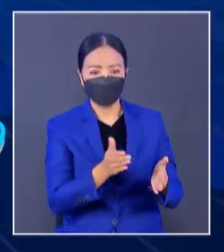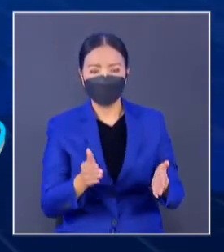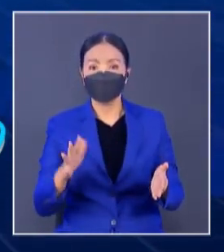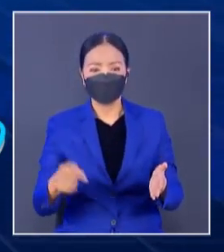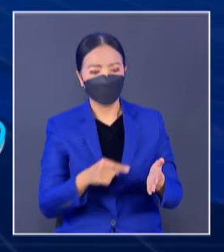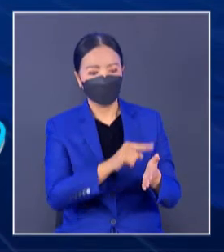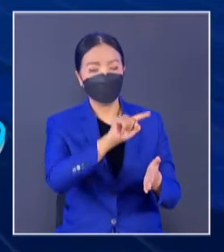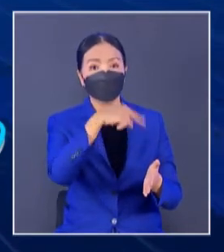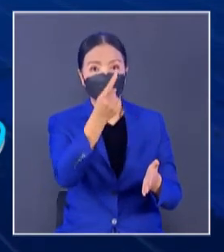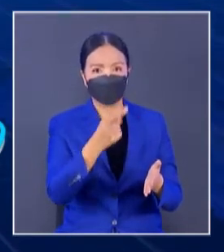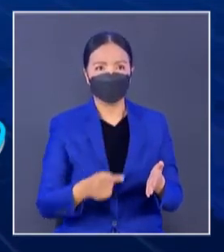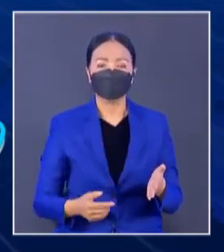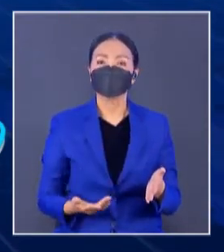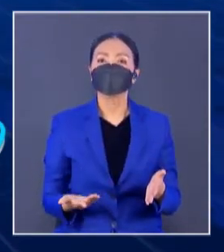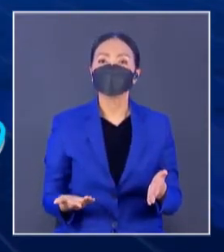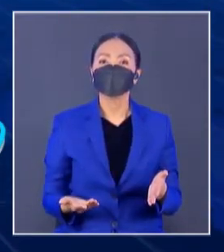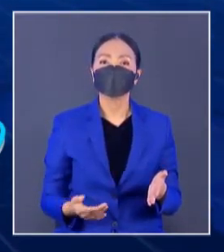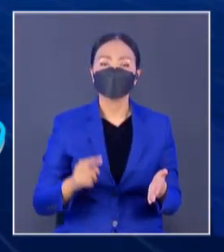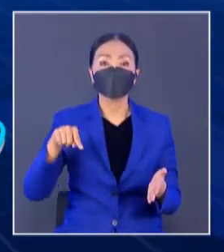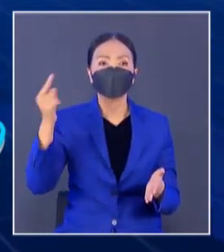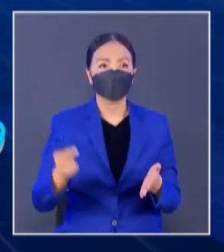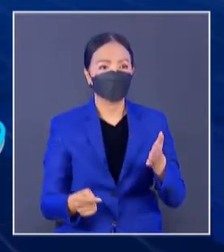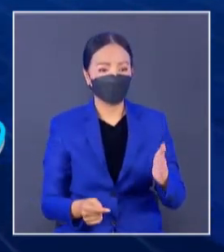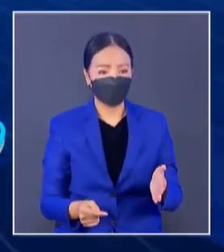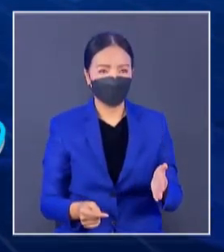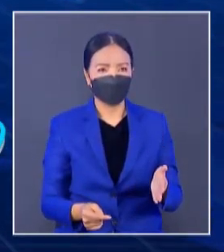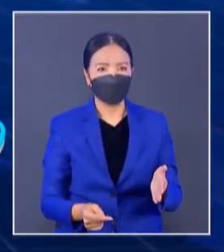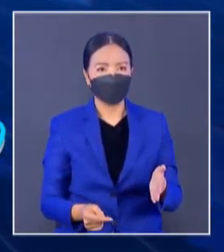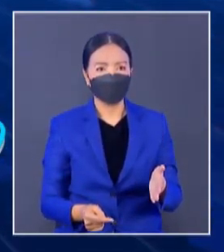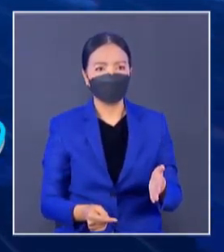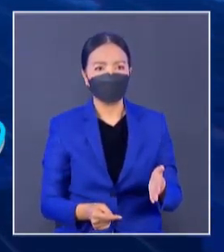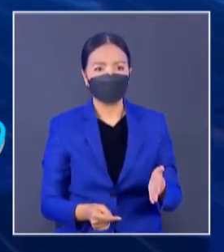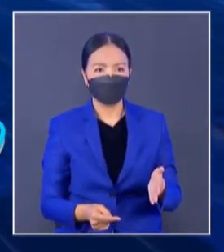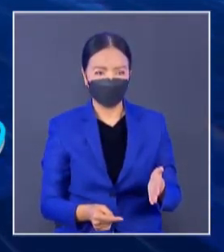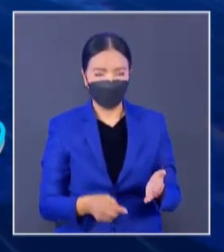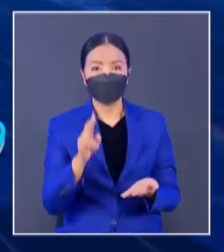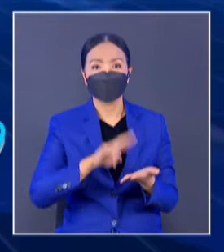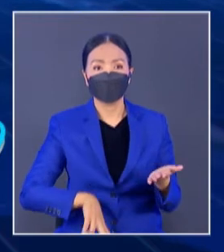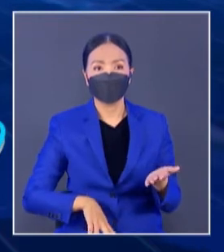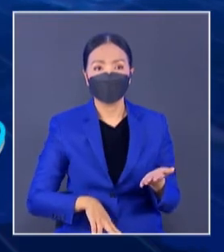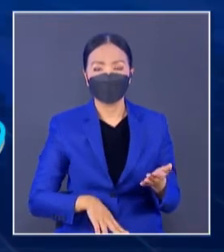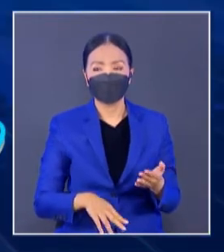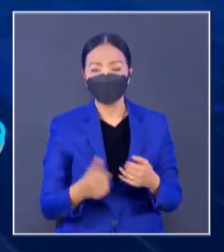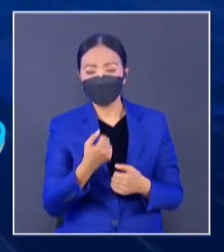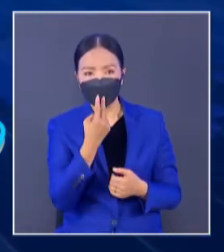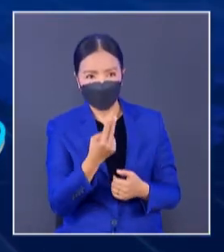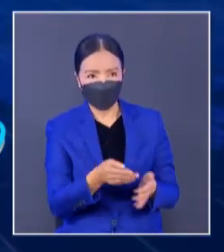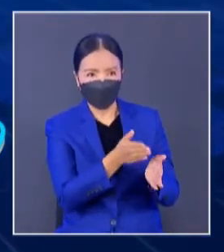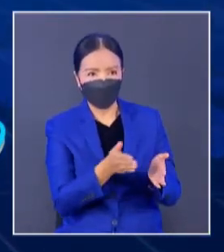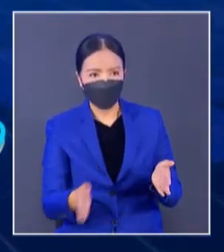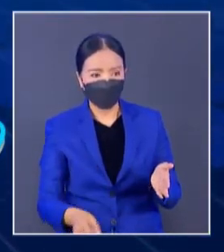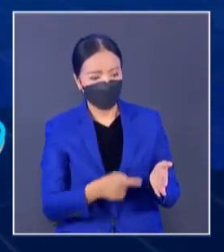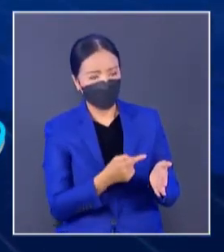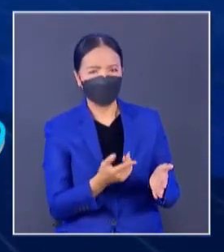าม ค ือไปจอดก่อนคนแรกกลายเป็นผู้นำก็ต้องโดน คนอื่นเห็นก็เลยมาจอดตาม ก็ต้องโดนเป็นผู้น